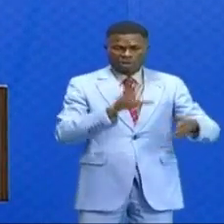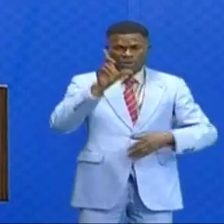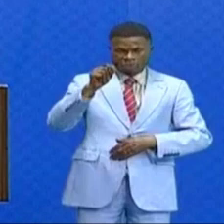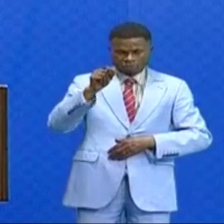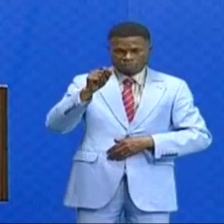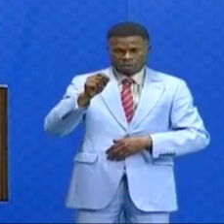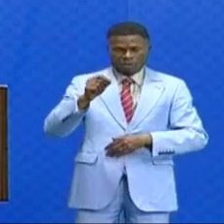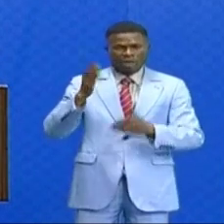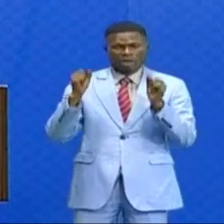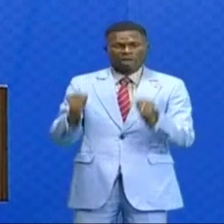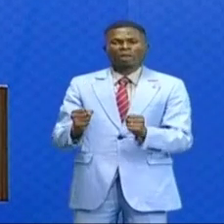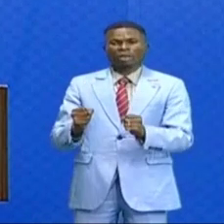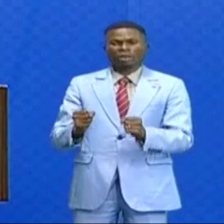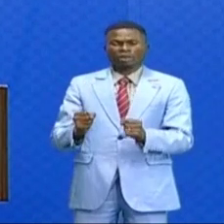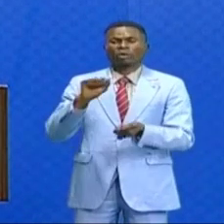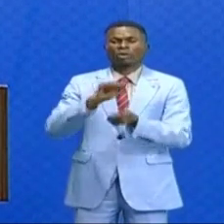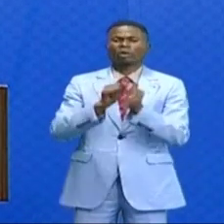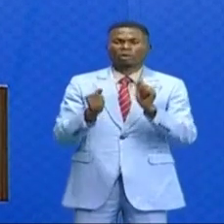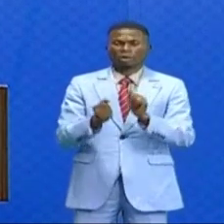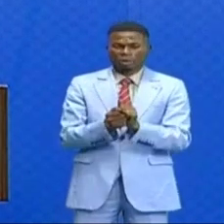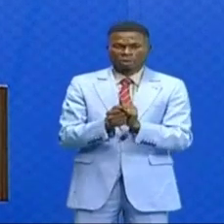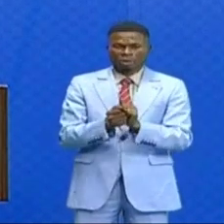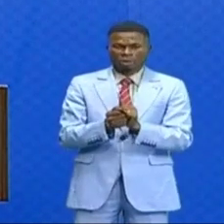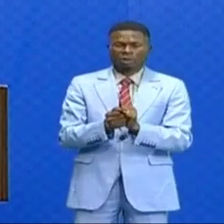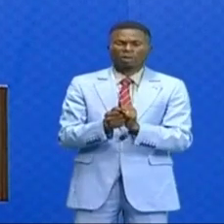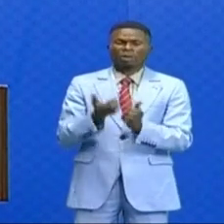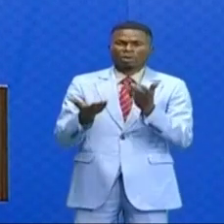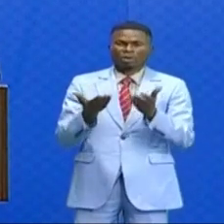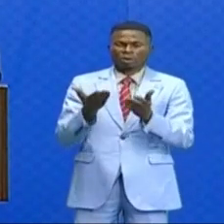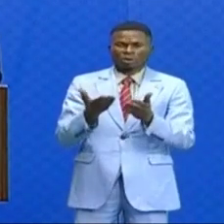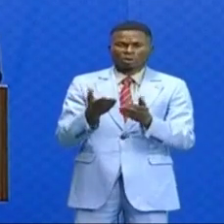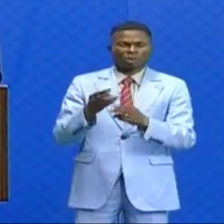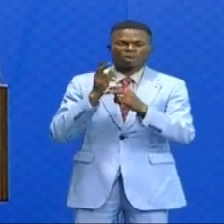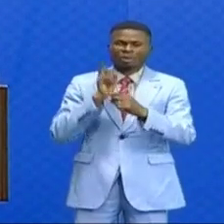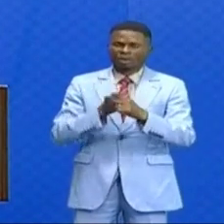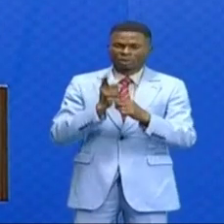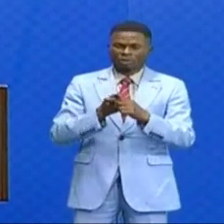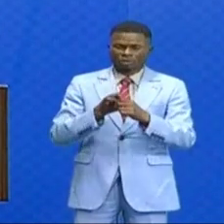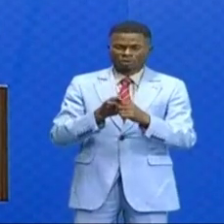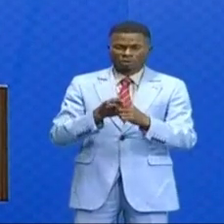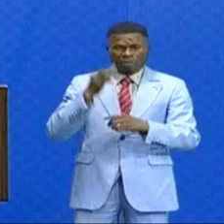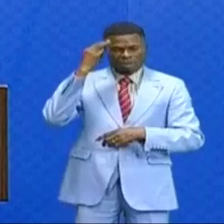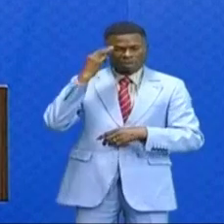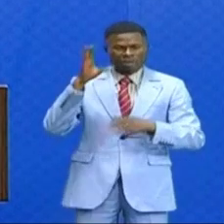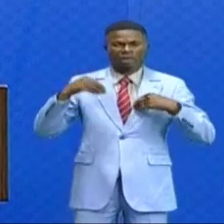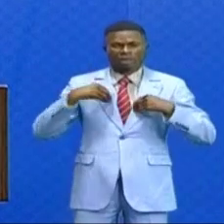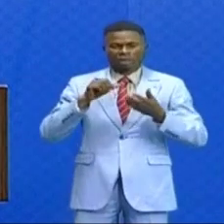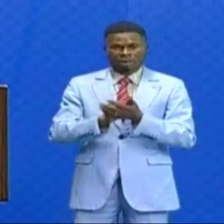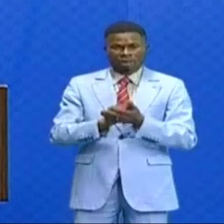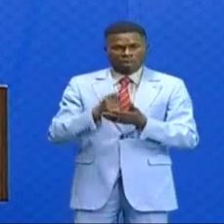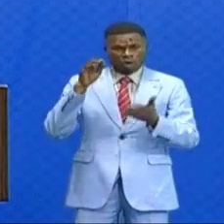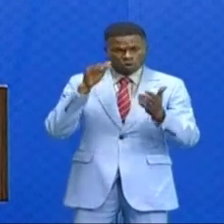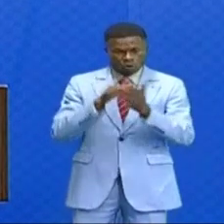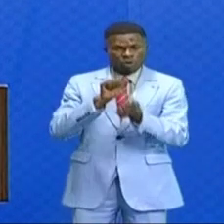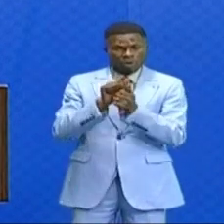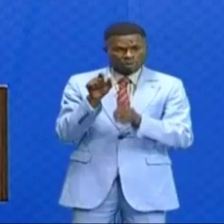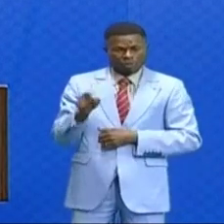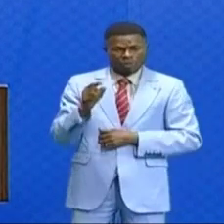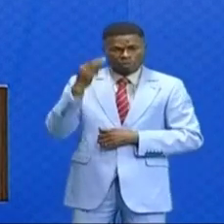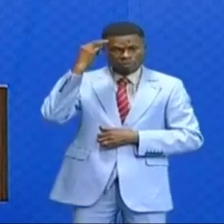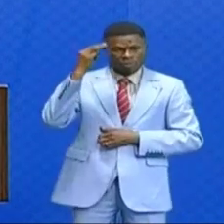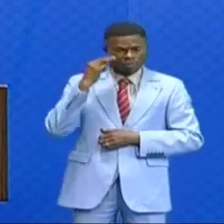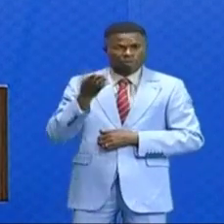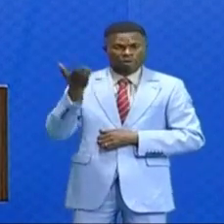en arrêt. La situation est quelque peu incontrôlée, a reconnu le ministre. Face à cela, le ministre